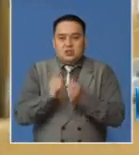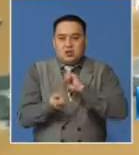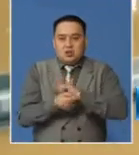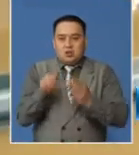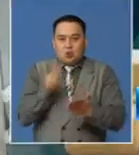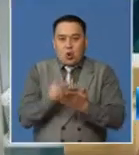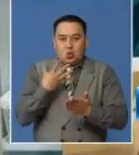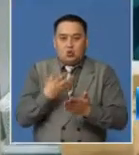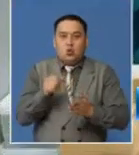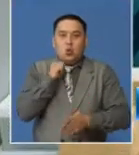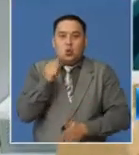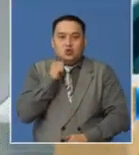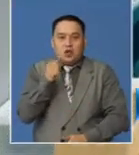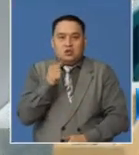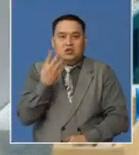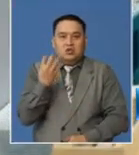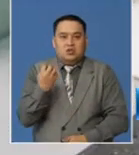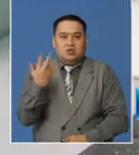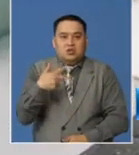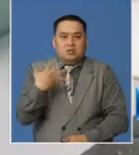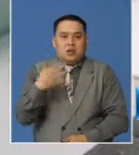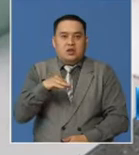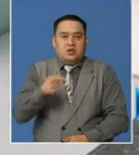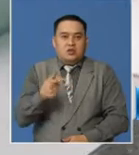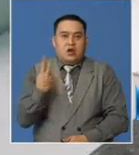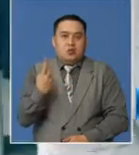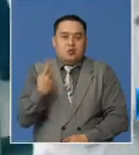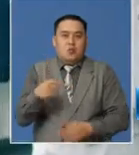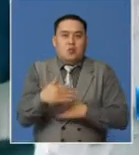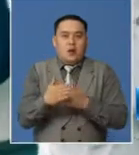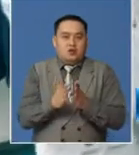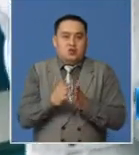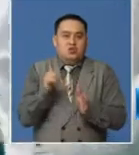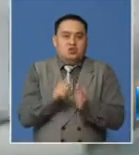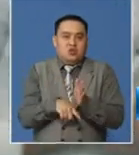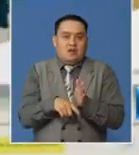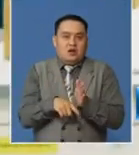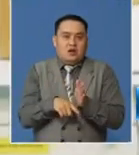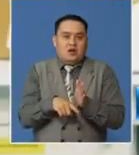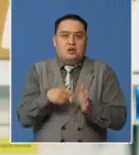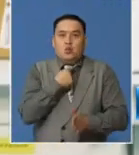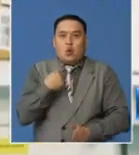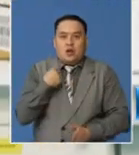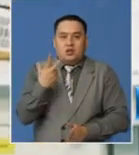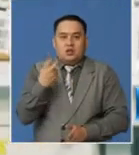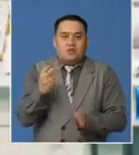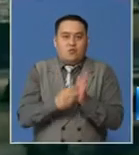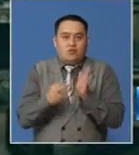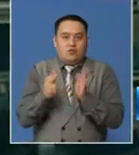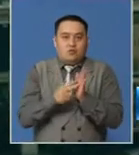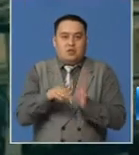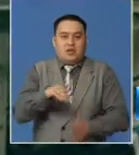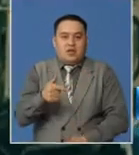всего сигареты обходятся жителям Костаная – 435 тенге за пачку. Дешевле всего пачка сигарет обходится жителям Талдыкургана –